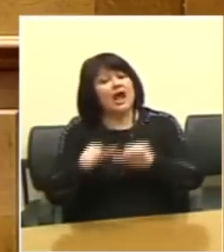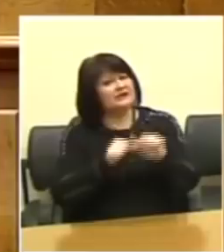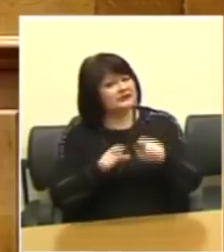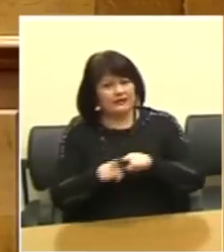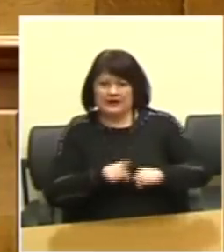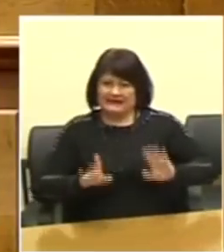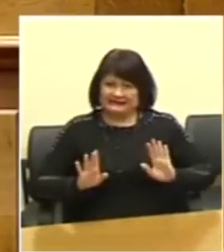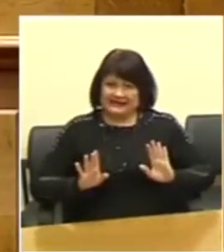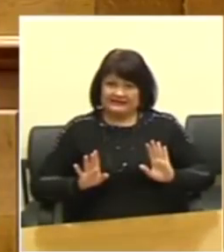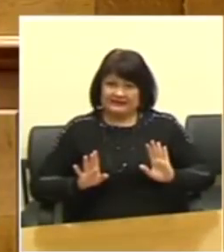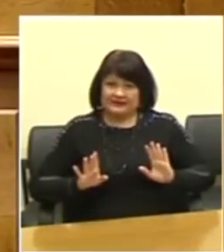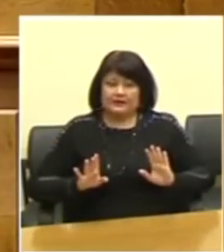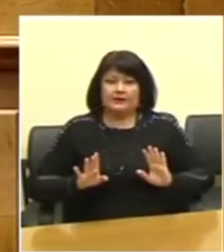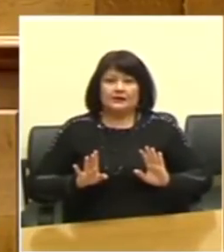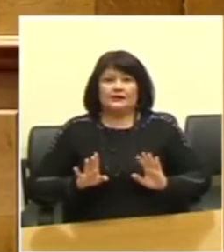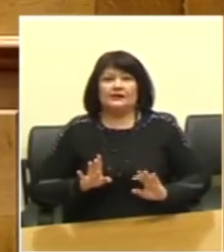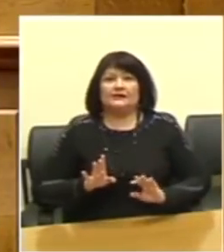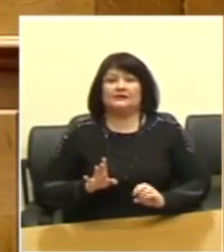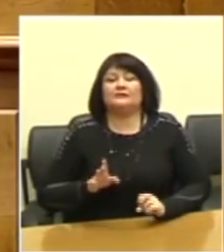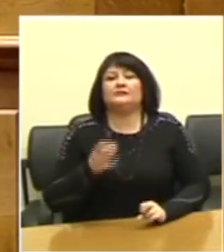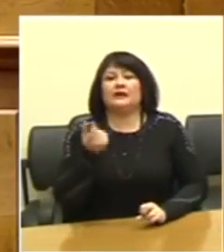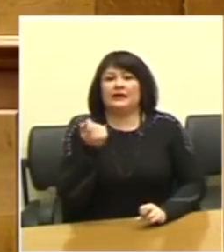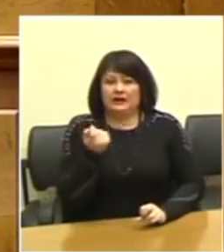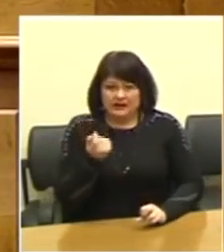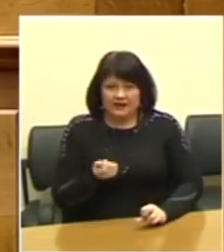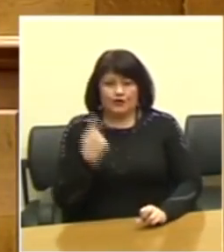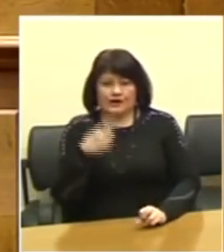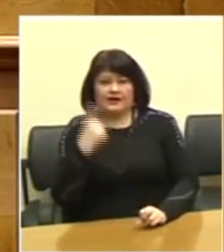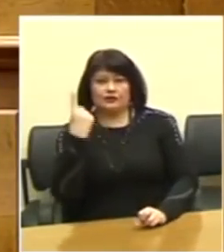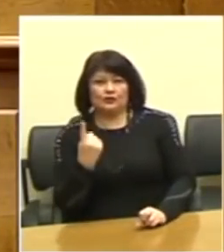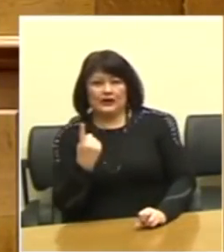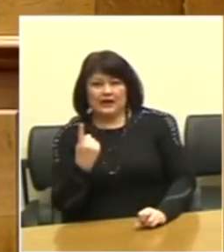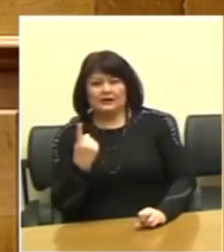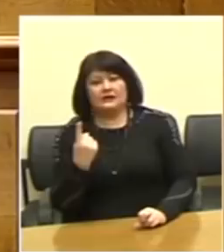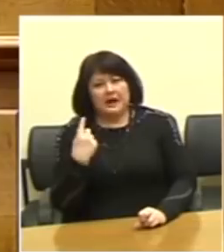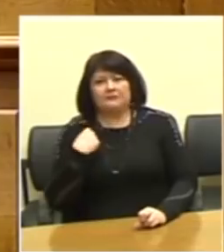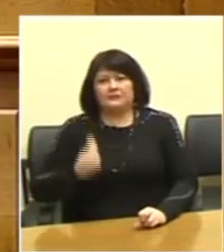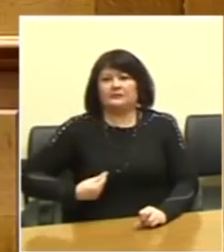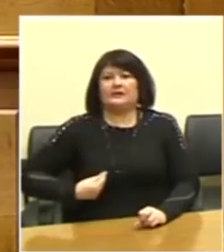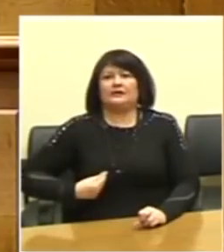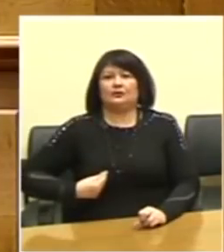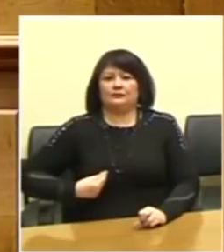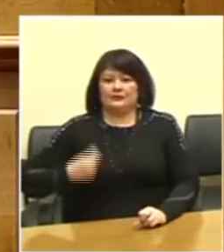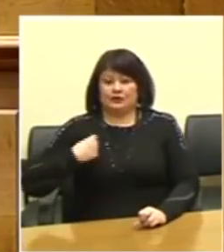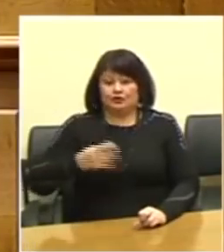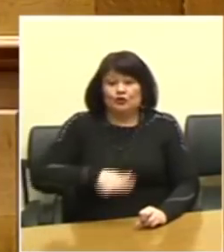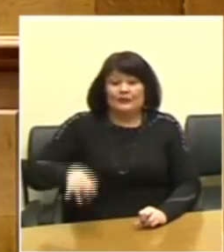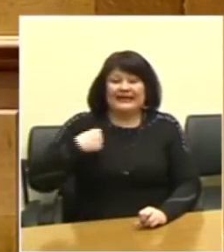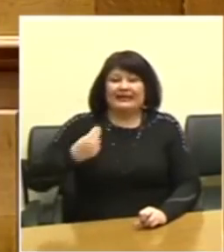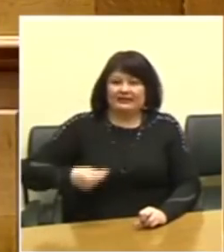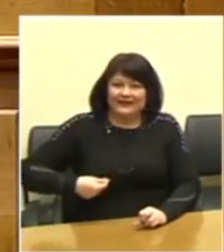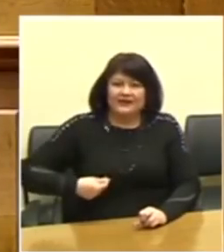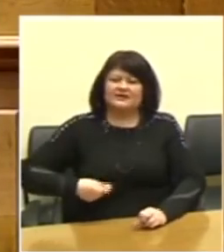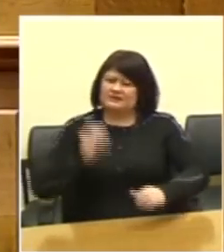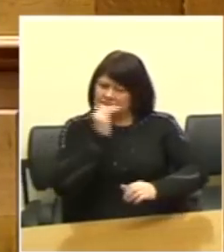αυτό και οι προτάσεις για την αναθεώρηση του άρθρου 101 για την τοπική διοίκηση, ώστε να περάσουν άμεσα σε